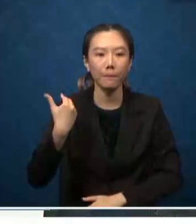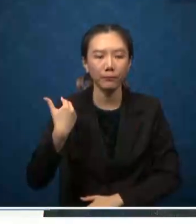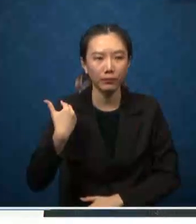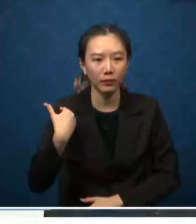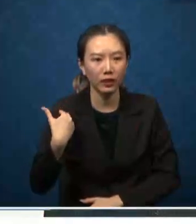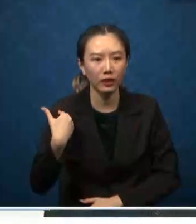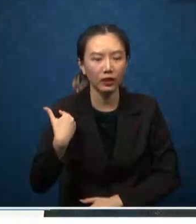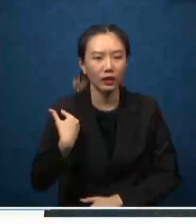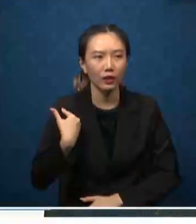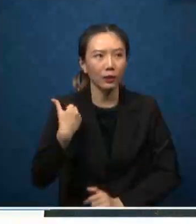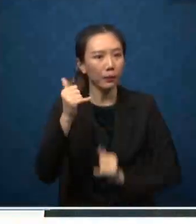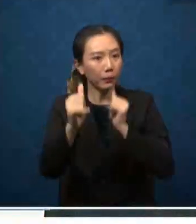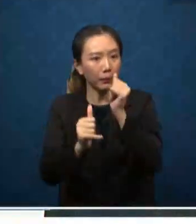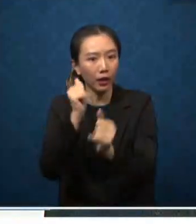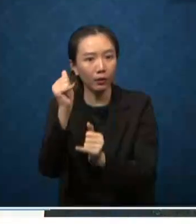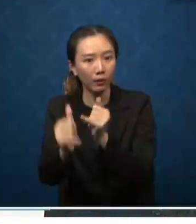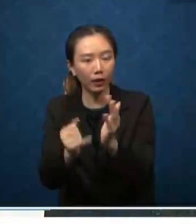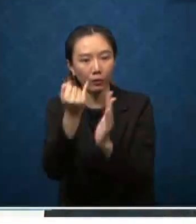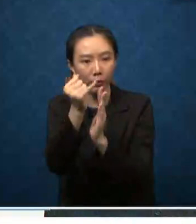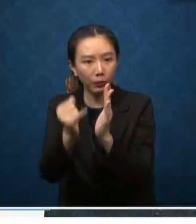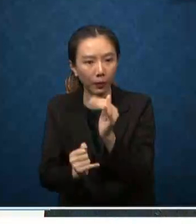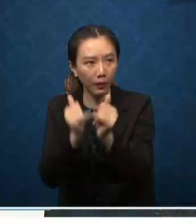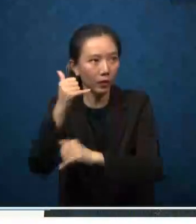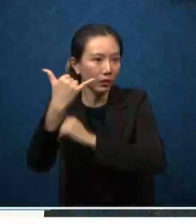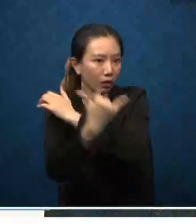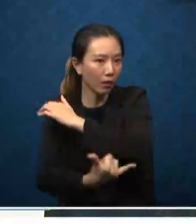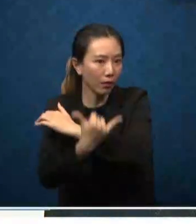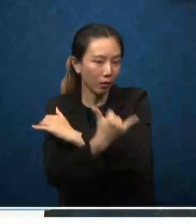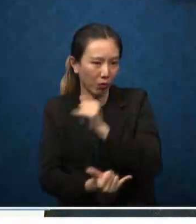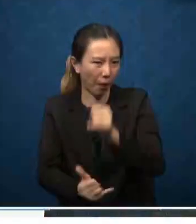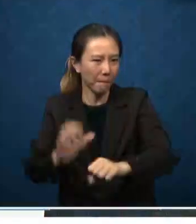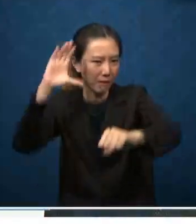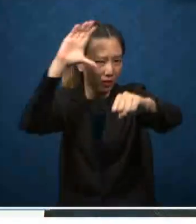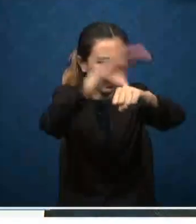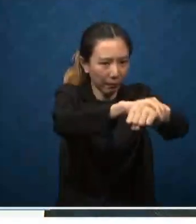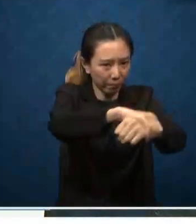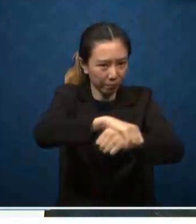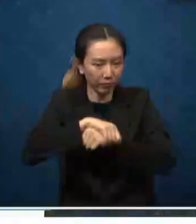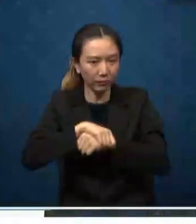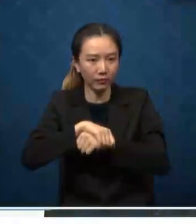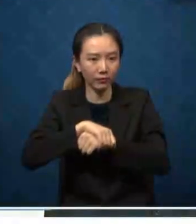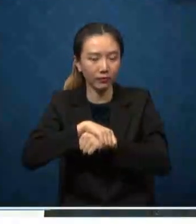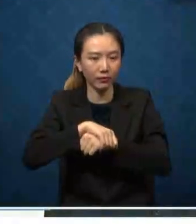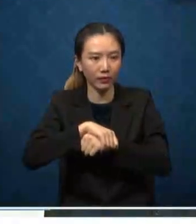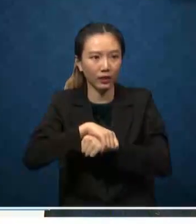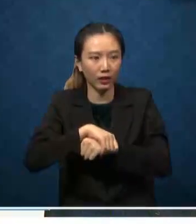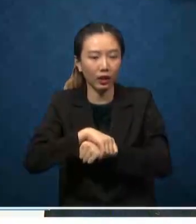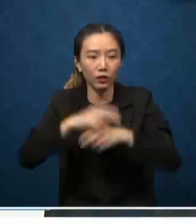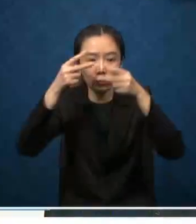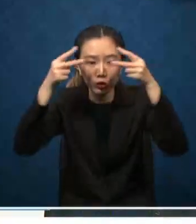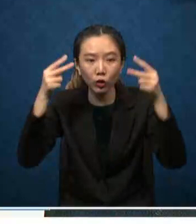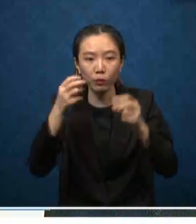เดินทางข้ามจังหวัดบางครั้งข้ามประเทศไปเอาตัวไปลากคอมันมาพอมาถึงไอ้โจรมาว่าไงฮ